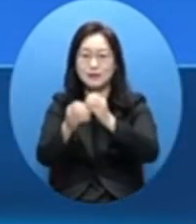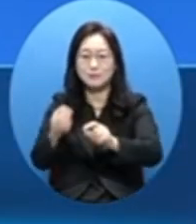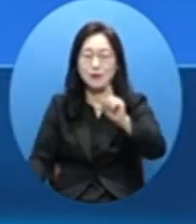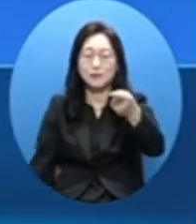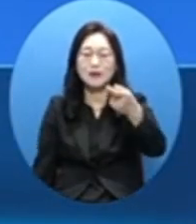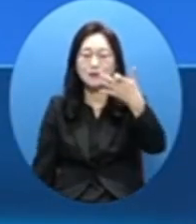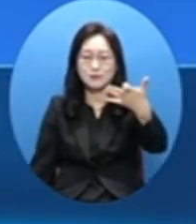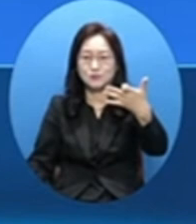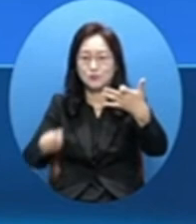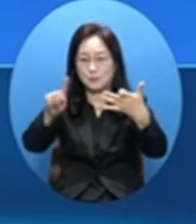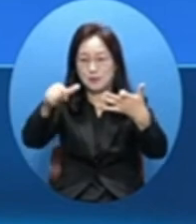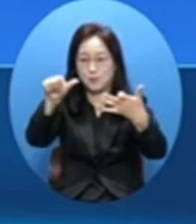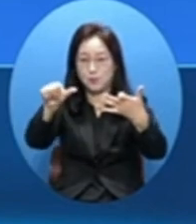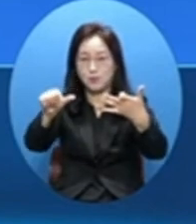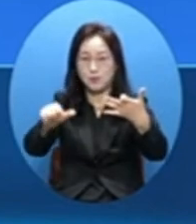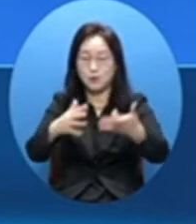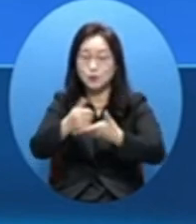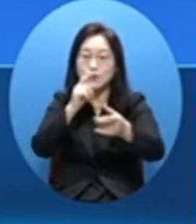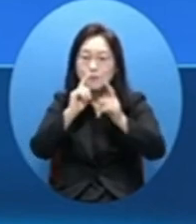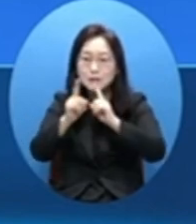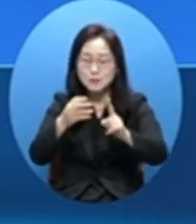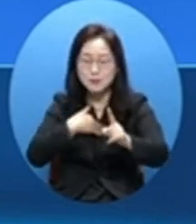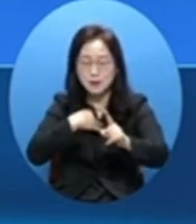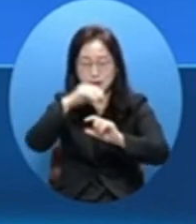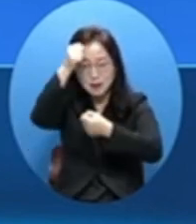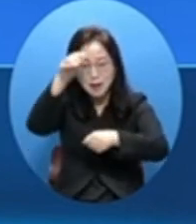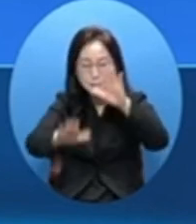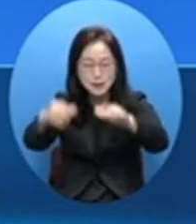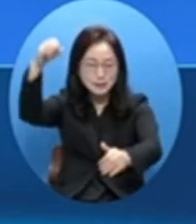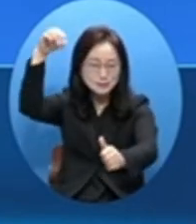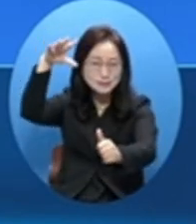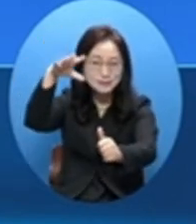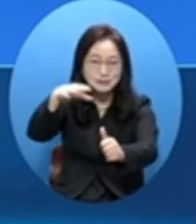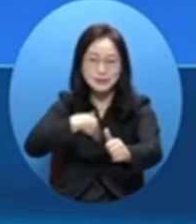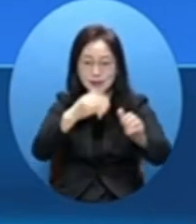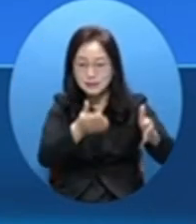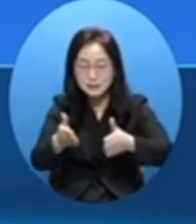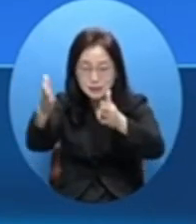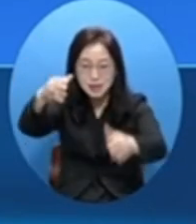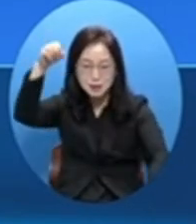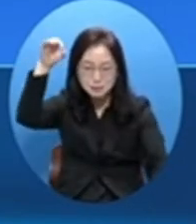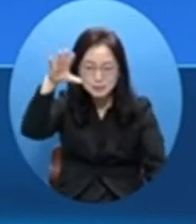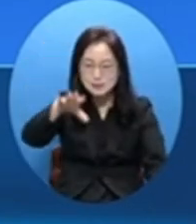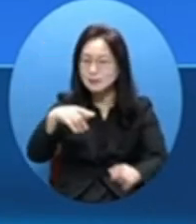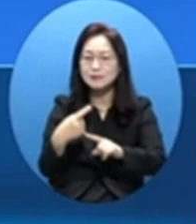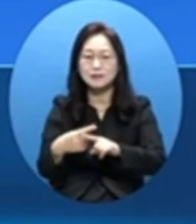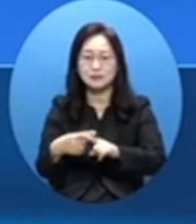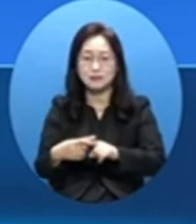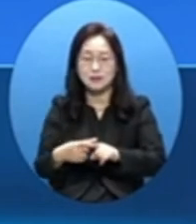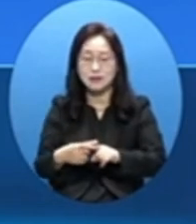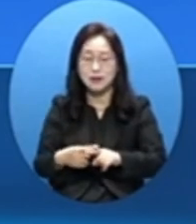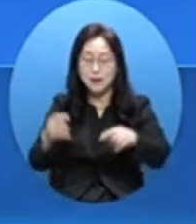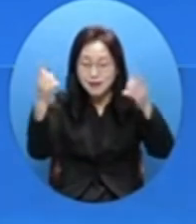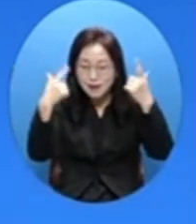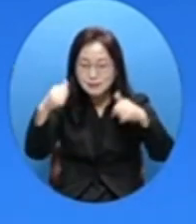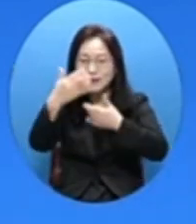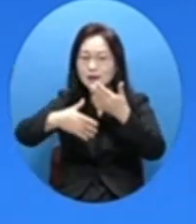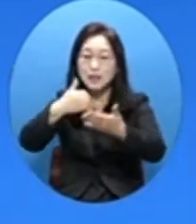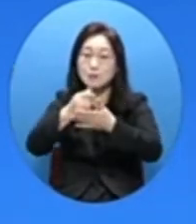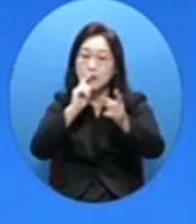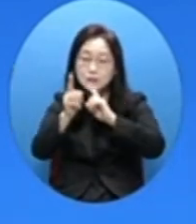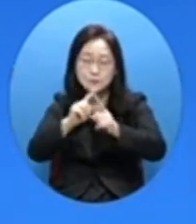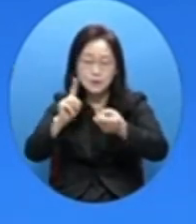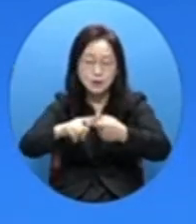119편 105절은 말씀합니다. 주의 말씀은 내 발에 등이요 내 길에 빛이니이다. 언제나 하나님 말씀에 귀를